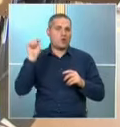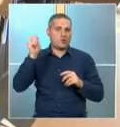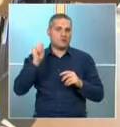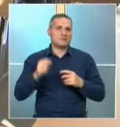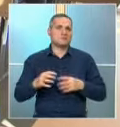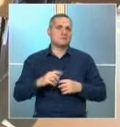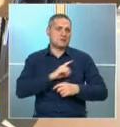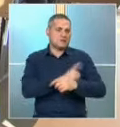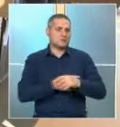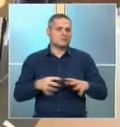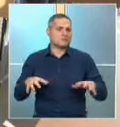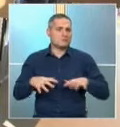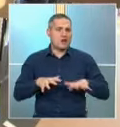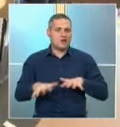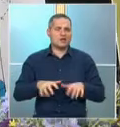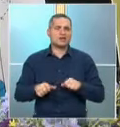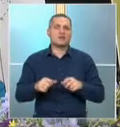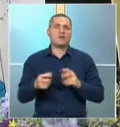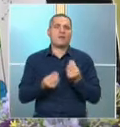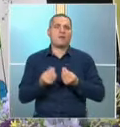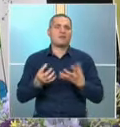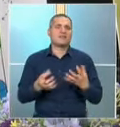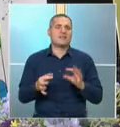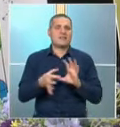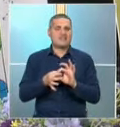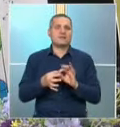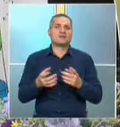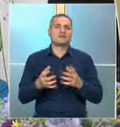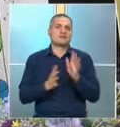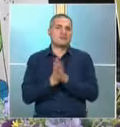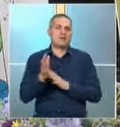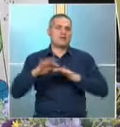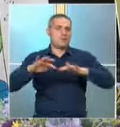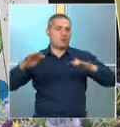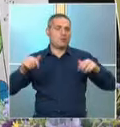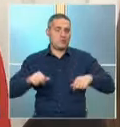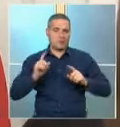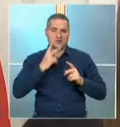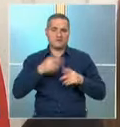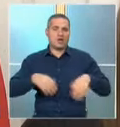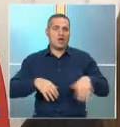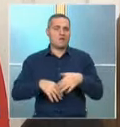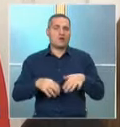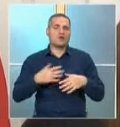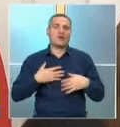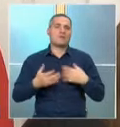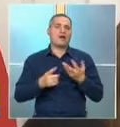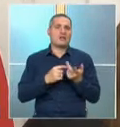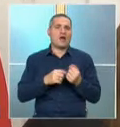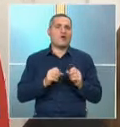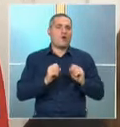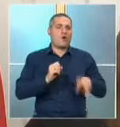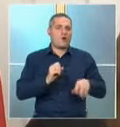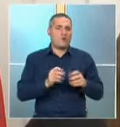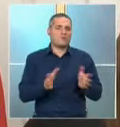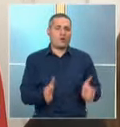силно ангажирани с проблемите, свързани с замърсяването на природата. Може да се види тук в коридорите, има няколко контейнерчета